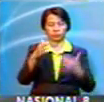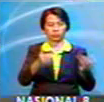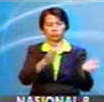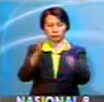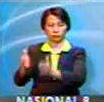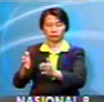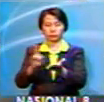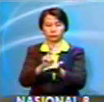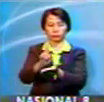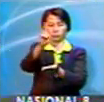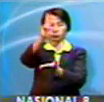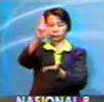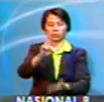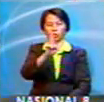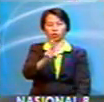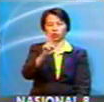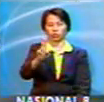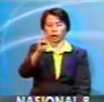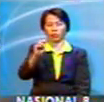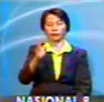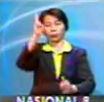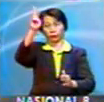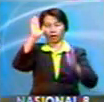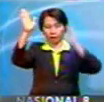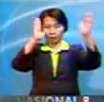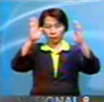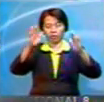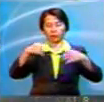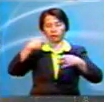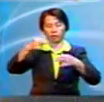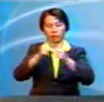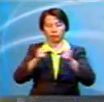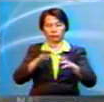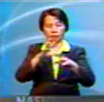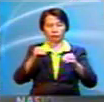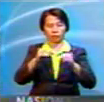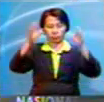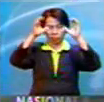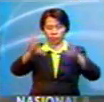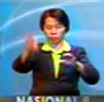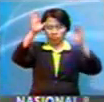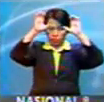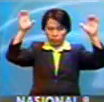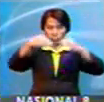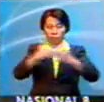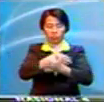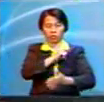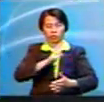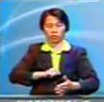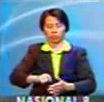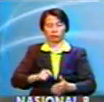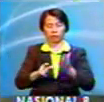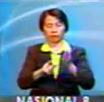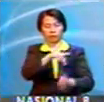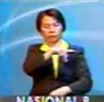dengan Universiti Utara Malaysia UUM bakal melakar sejarah baharu apabila melangsungkan pemasyuran Chancellor yang baharu Tunku Panglima Besar Kedah